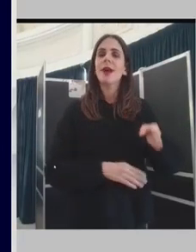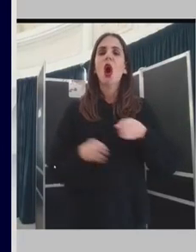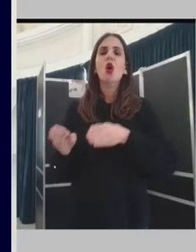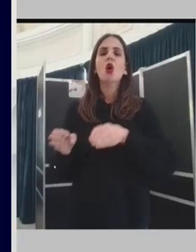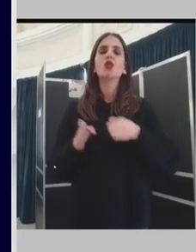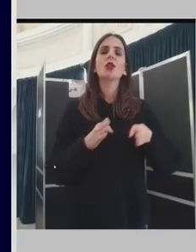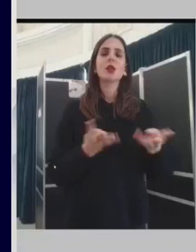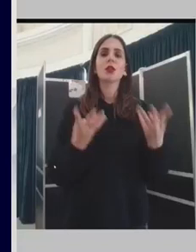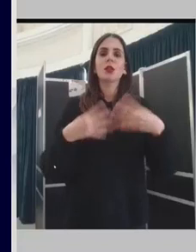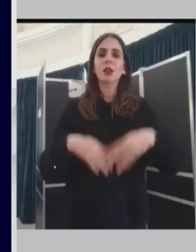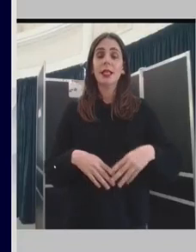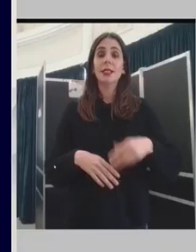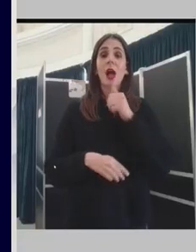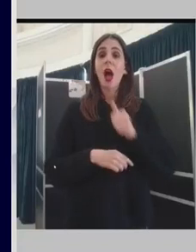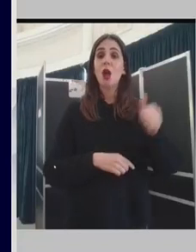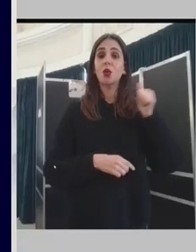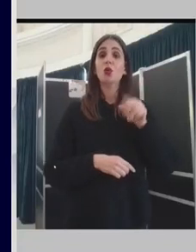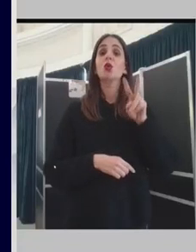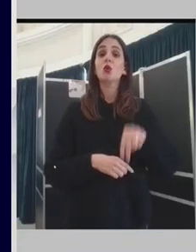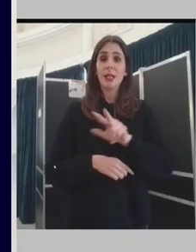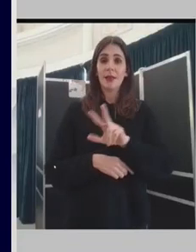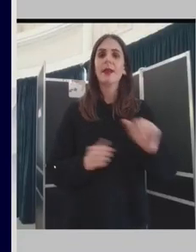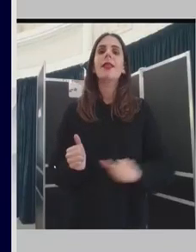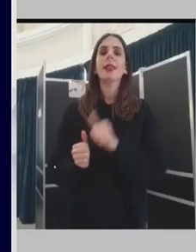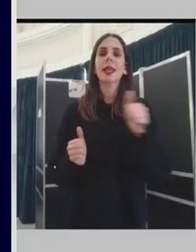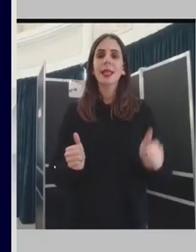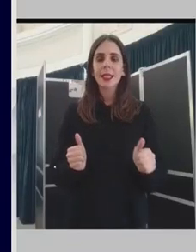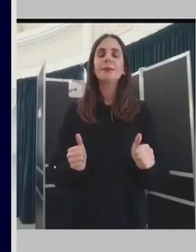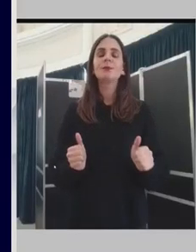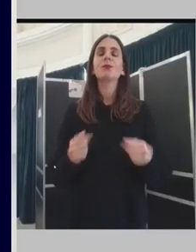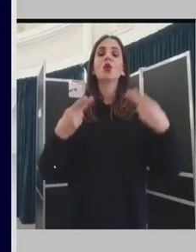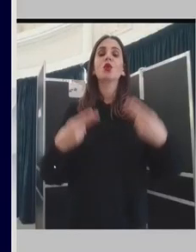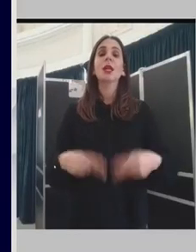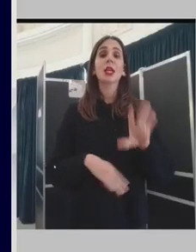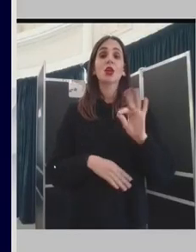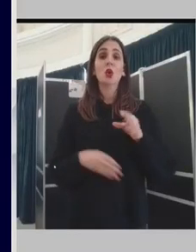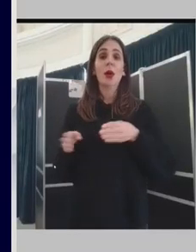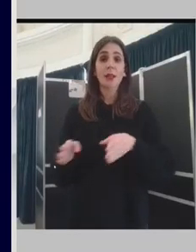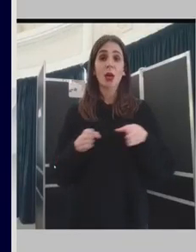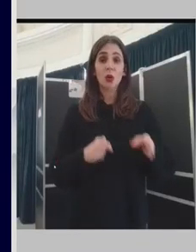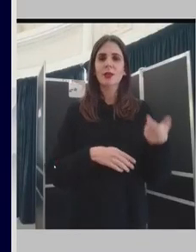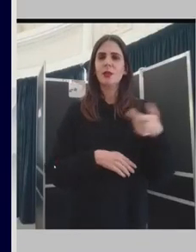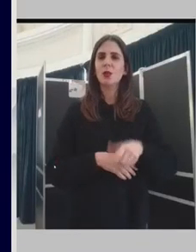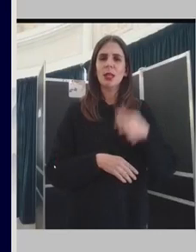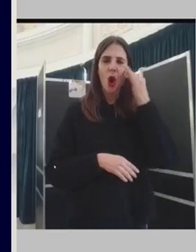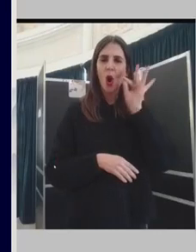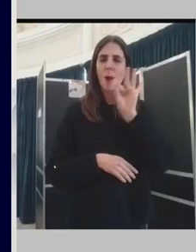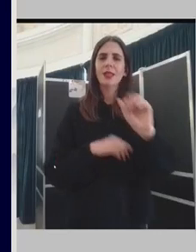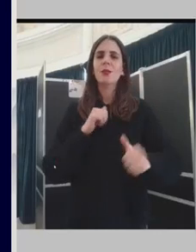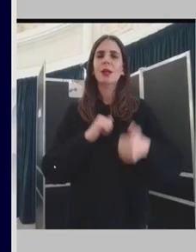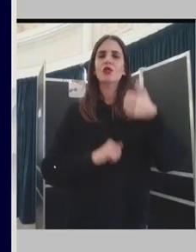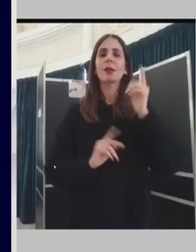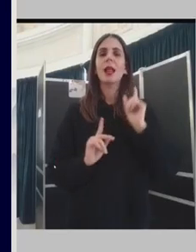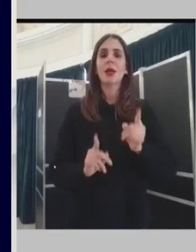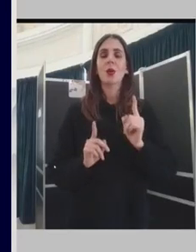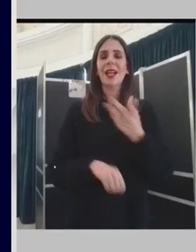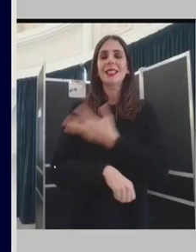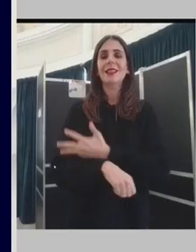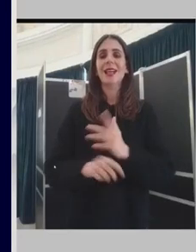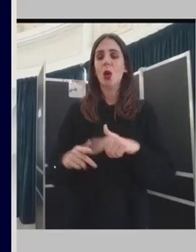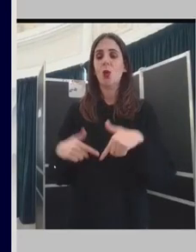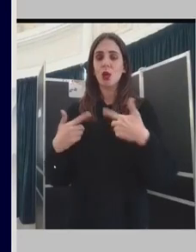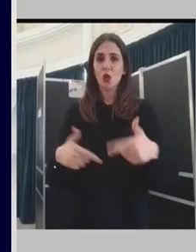abbiamo fatti circa 50, sono un bel numero, insomma, visto che poi il nostro obiettivo principale è la donazione di sangue, quindi riusciamo a